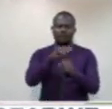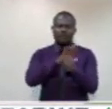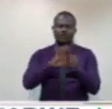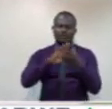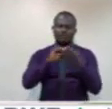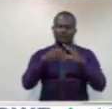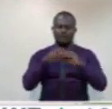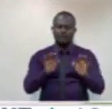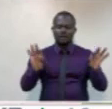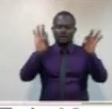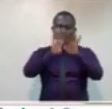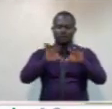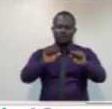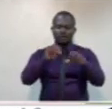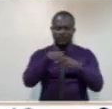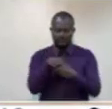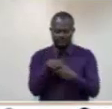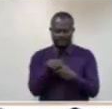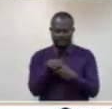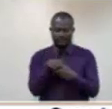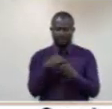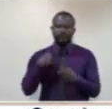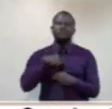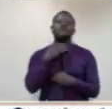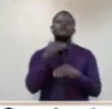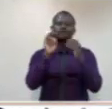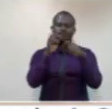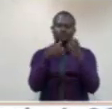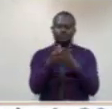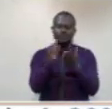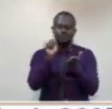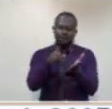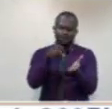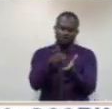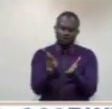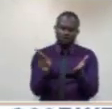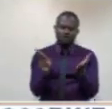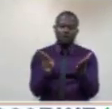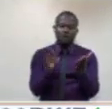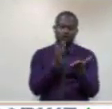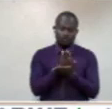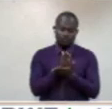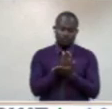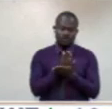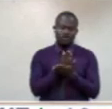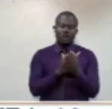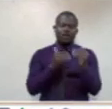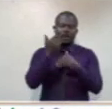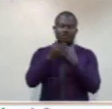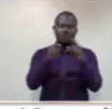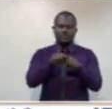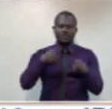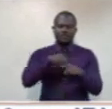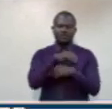amanota y'ingenzi bafatiragaho. Turifuza yuko twebwe twakwishyurirwa, sibyo? Natwe tukabasha